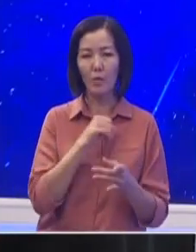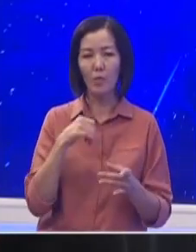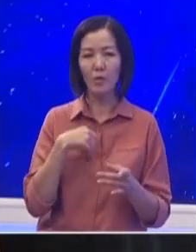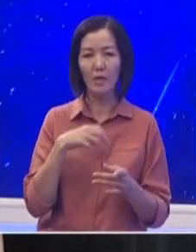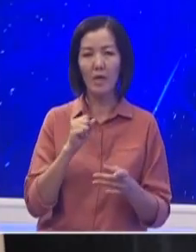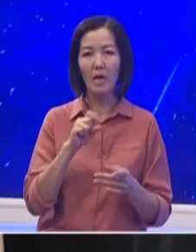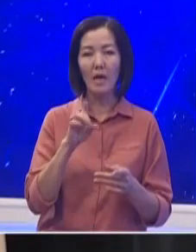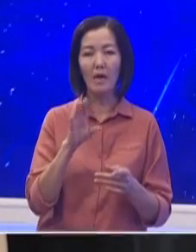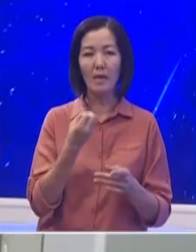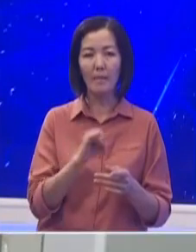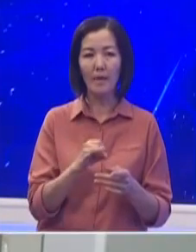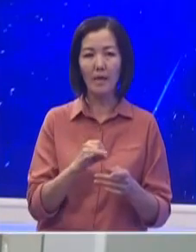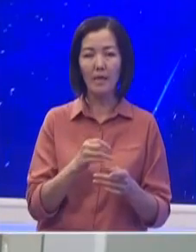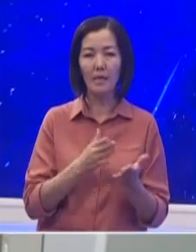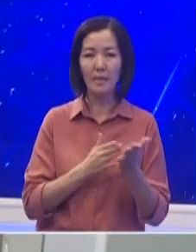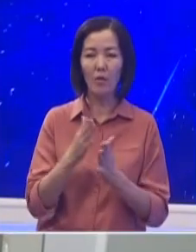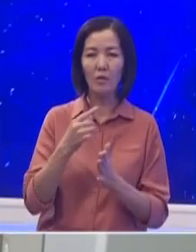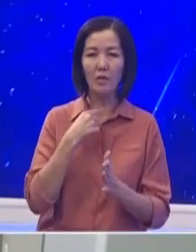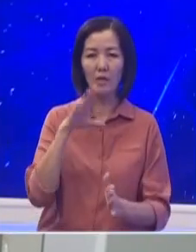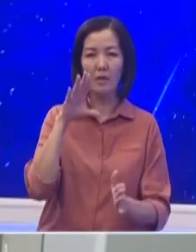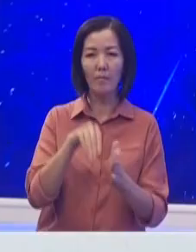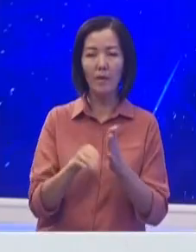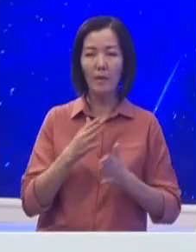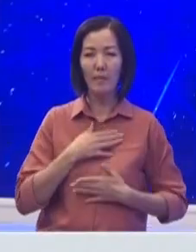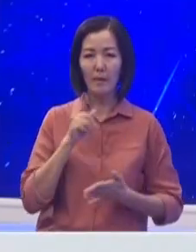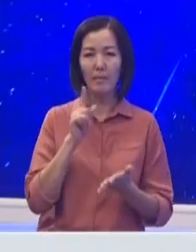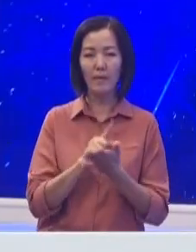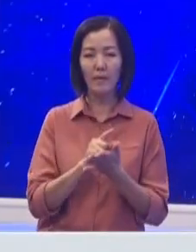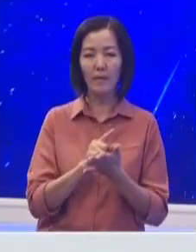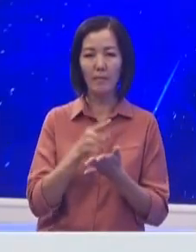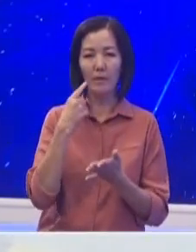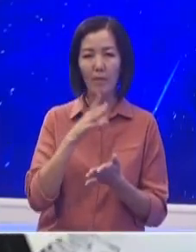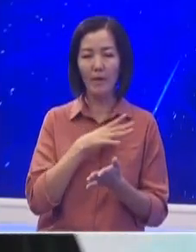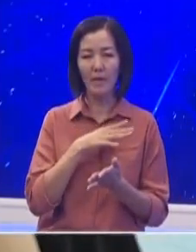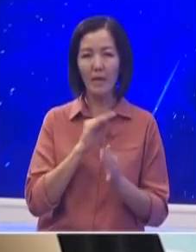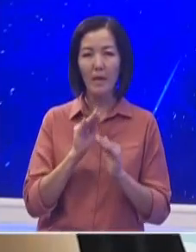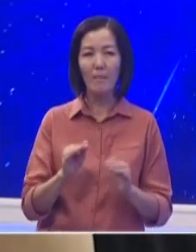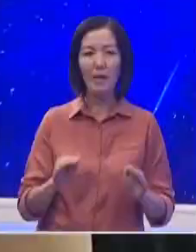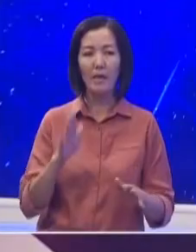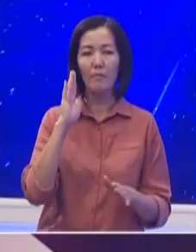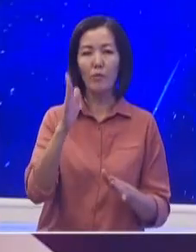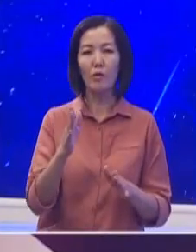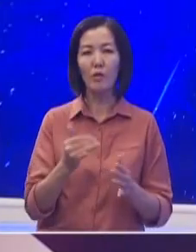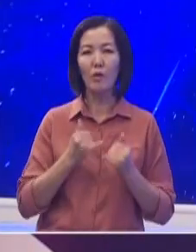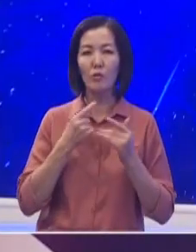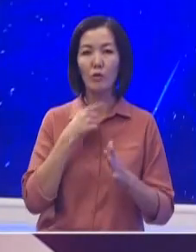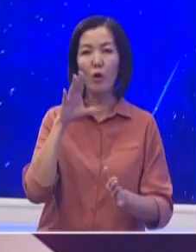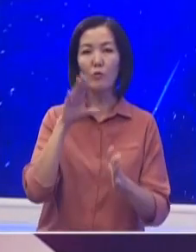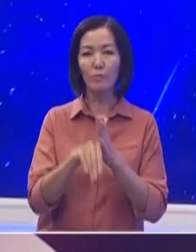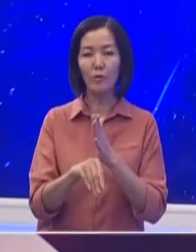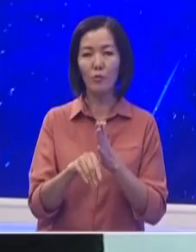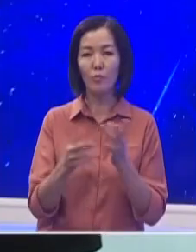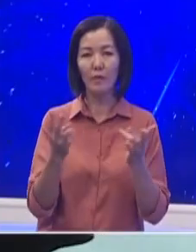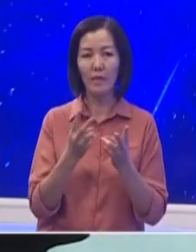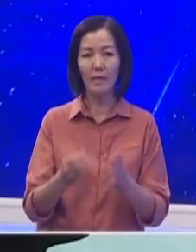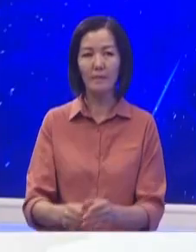Арапбай қызы саяси науқанға қатысып азаматтық парызын өтегенін айтады. Балаларының келешегі үшін дауыс бердім дейді.